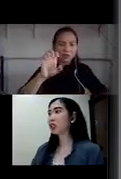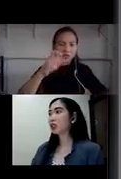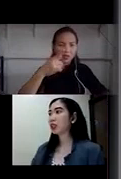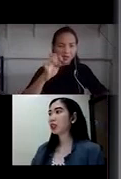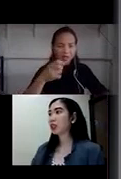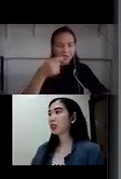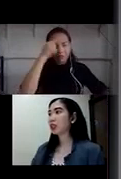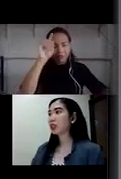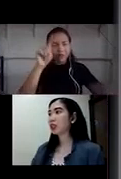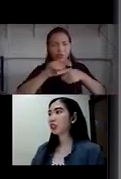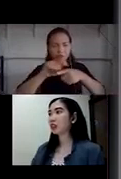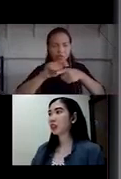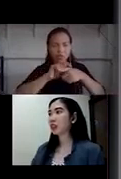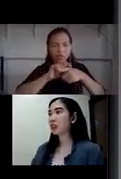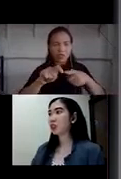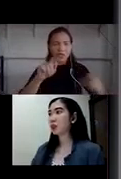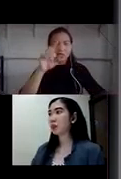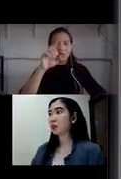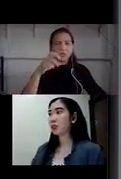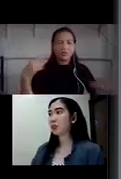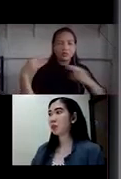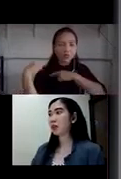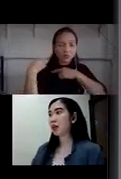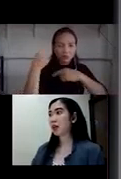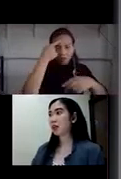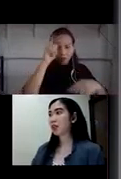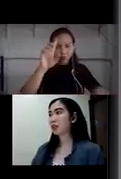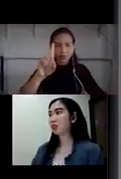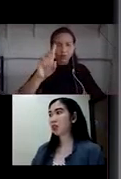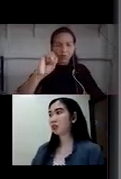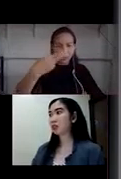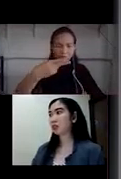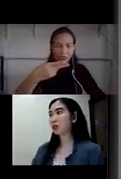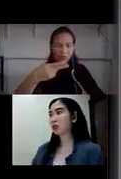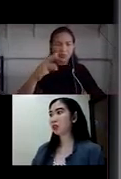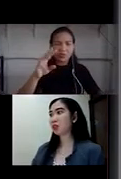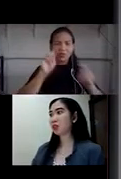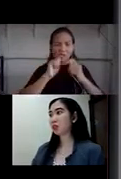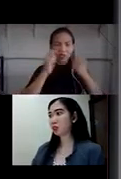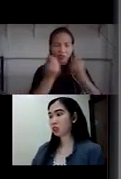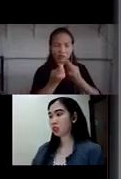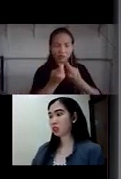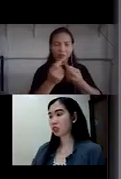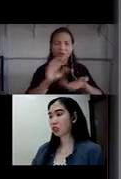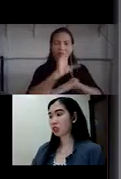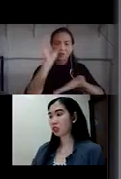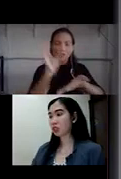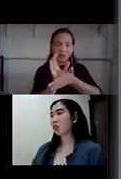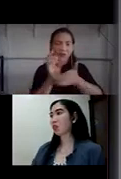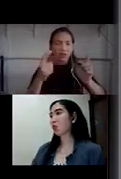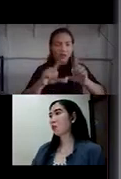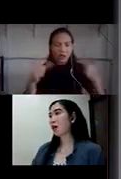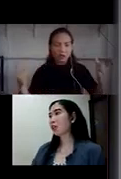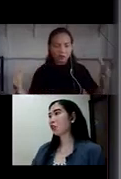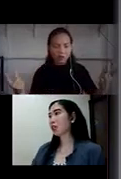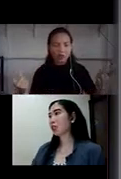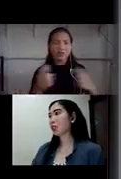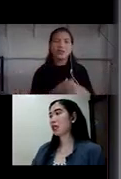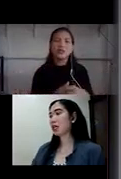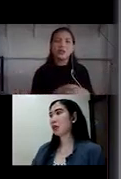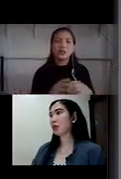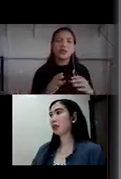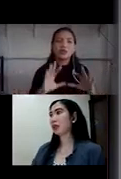training. Nakadelegate yung DOH web team sa akin, yung Central Library, and yung isa pang email. So, paano